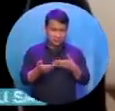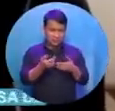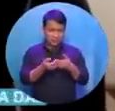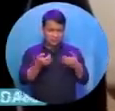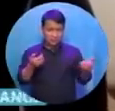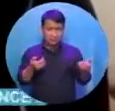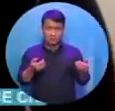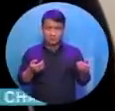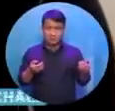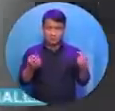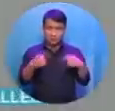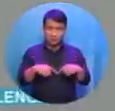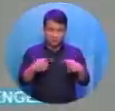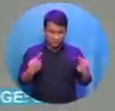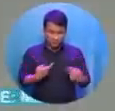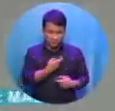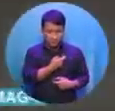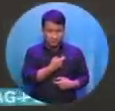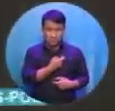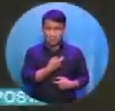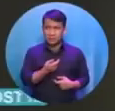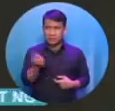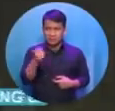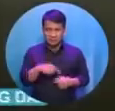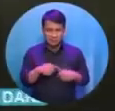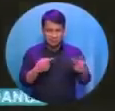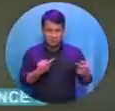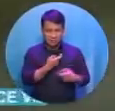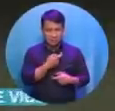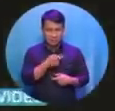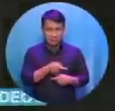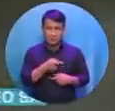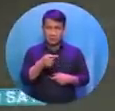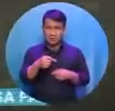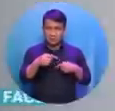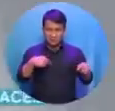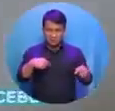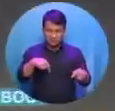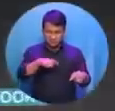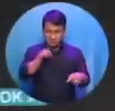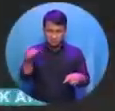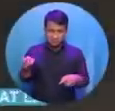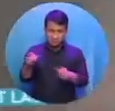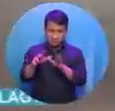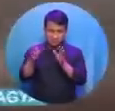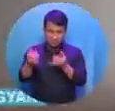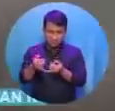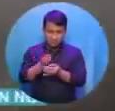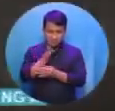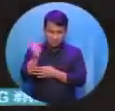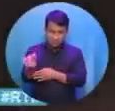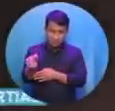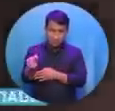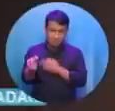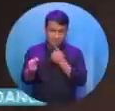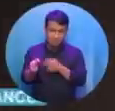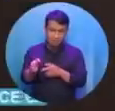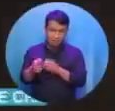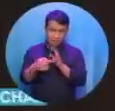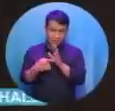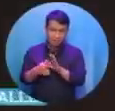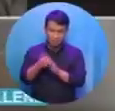sa kasakitan, magkakasakitan kami. Pumunta na po ako ng barangay. Kasi malina po yung mga sinasabi ay sa